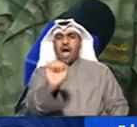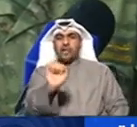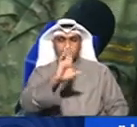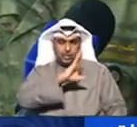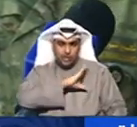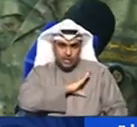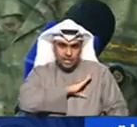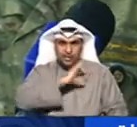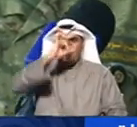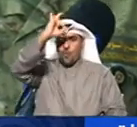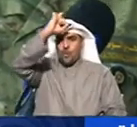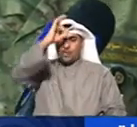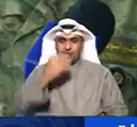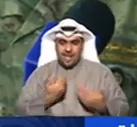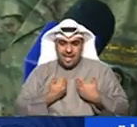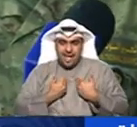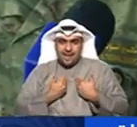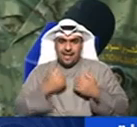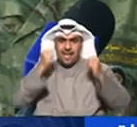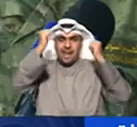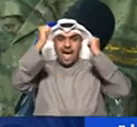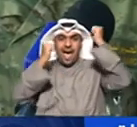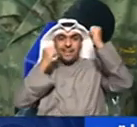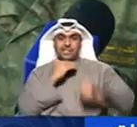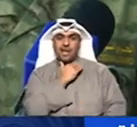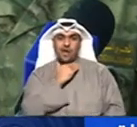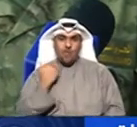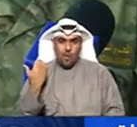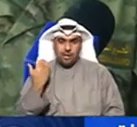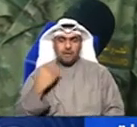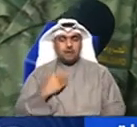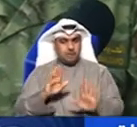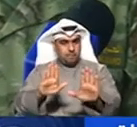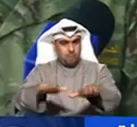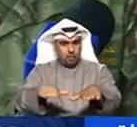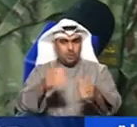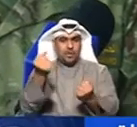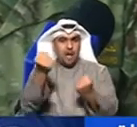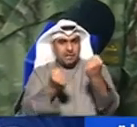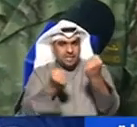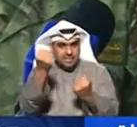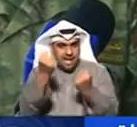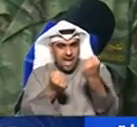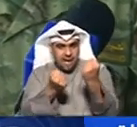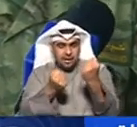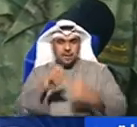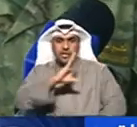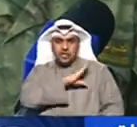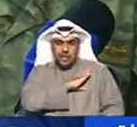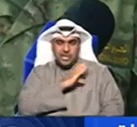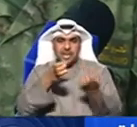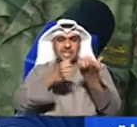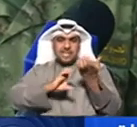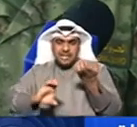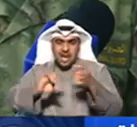ويسعدنا أن الحرس الوطني ساهم بعرض معداته سواء كانت الأمنية أو العسكرية مساهمة